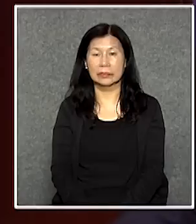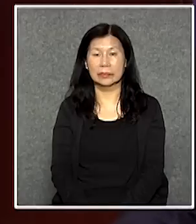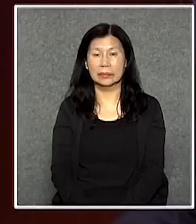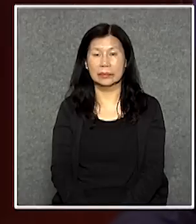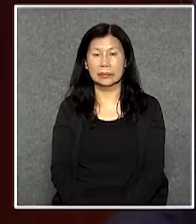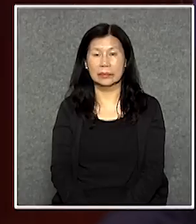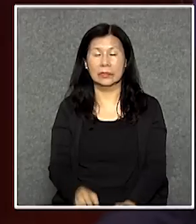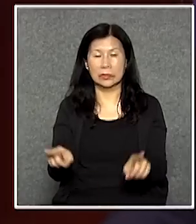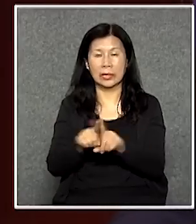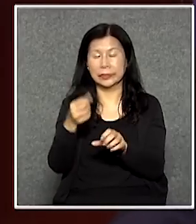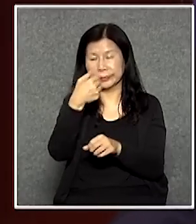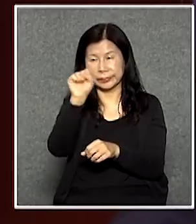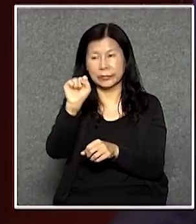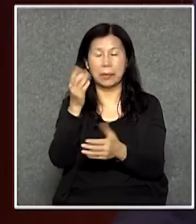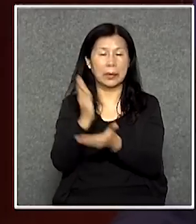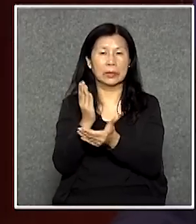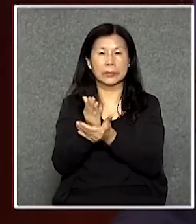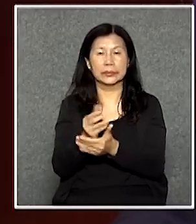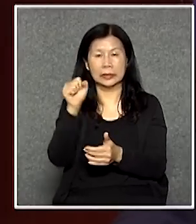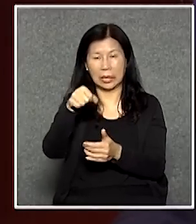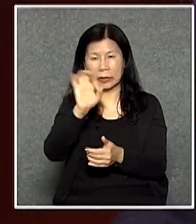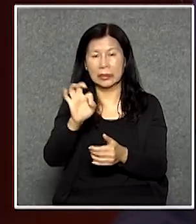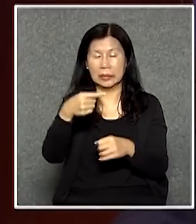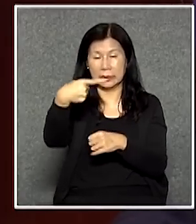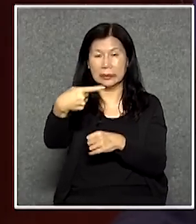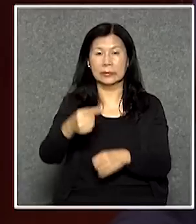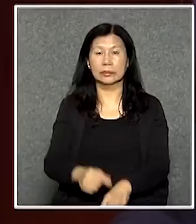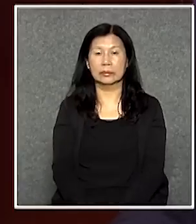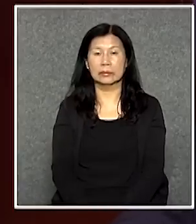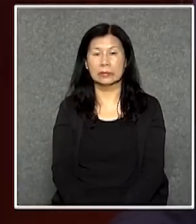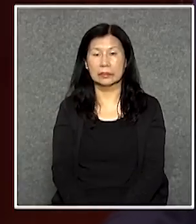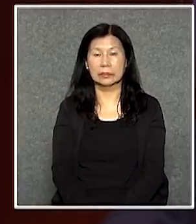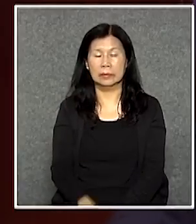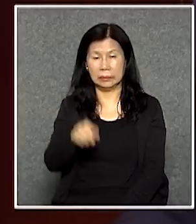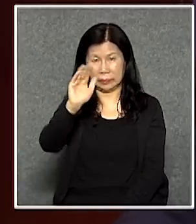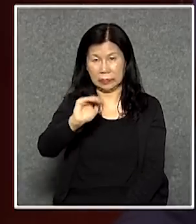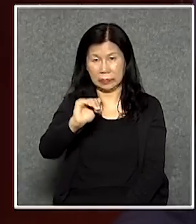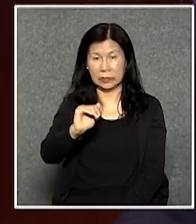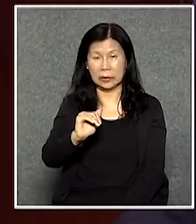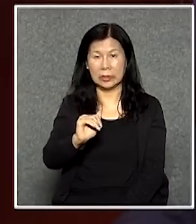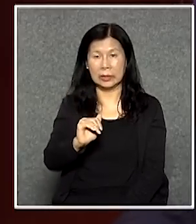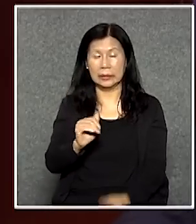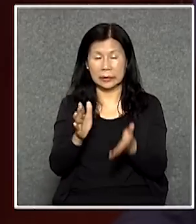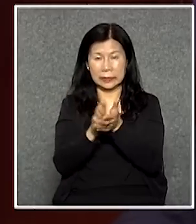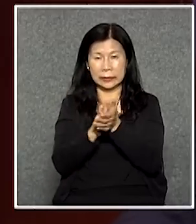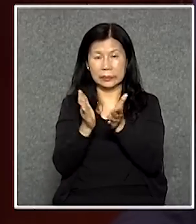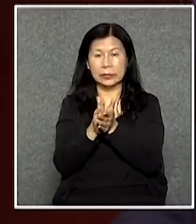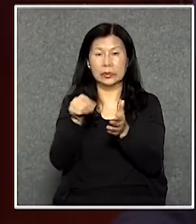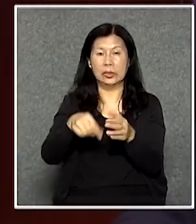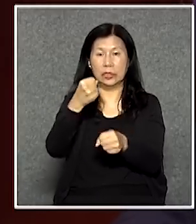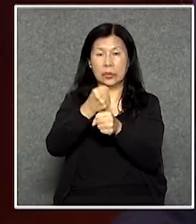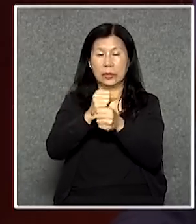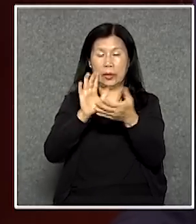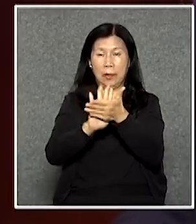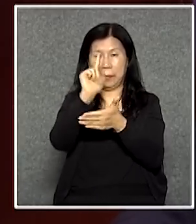都唔同意嘅。第一，能夠喺一個咁精彩嘅議會做咗八年嘅